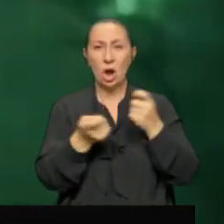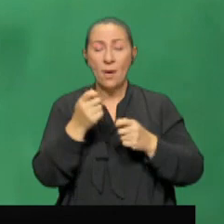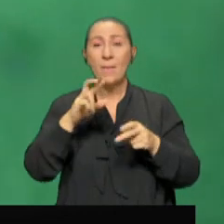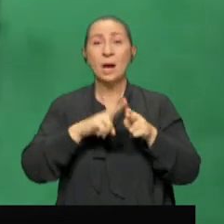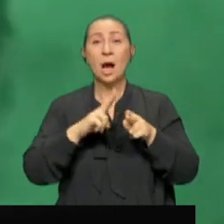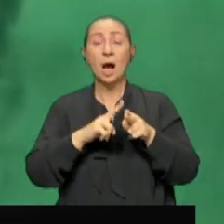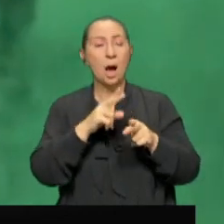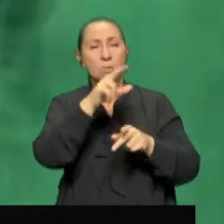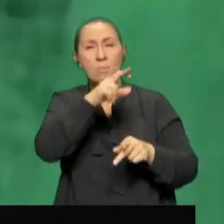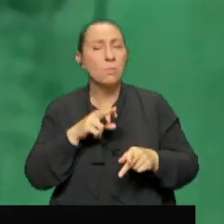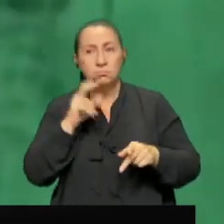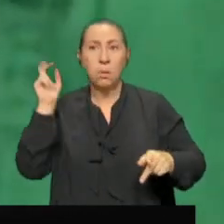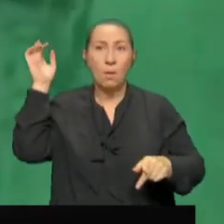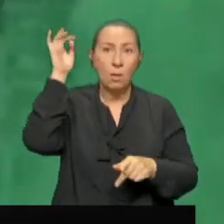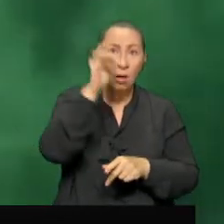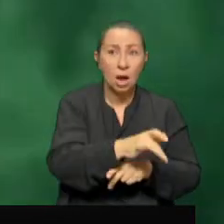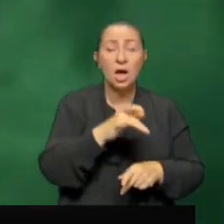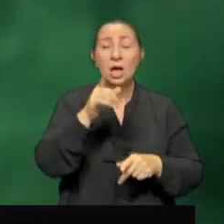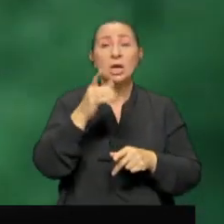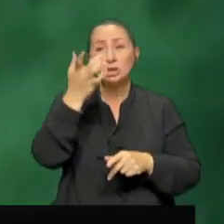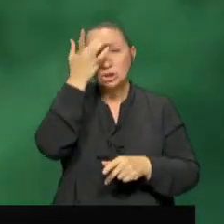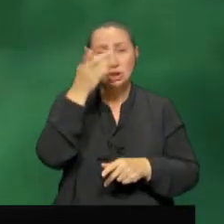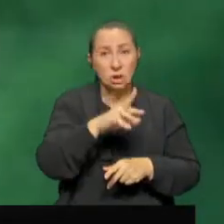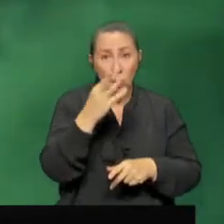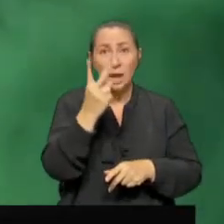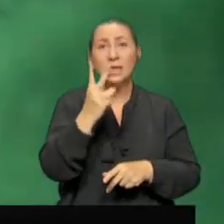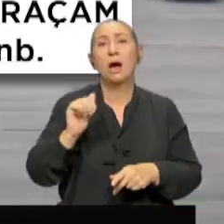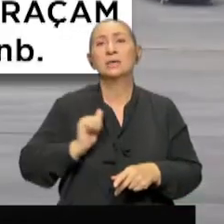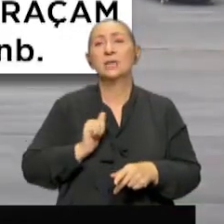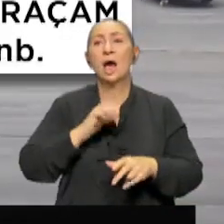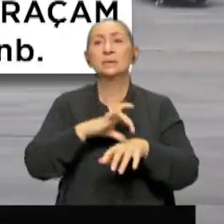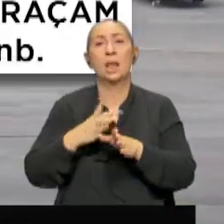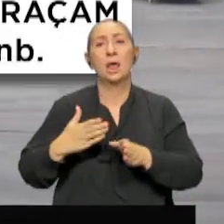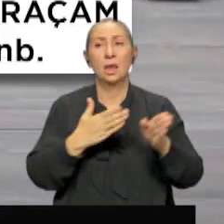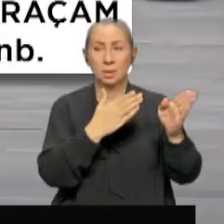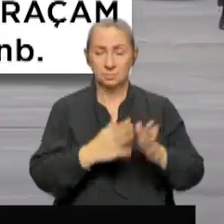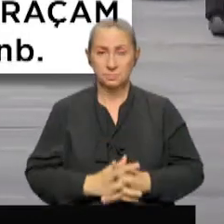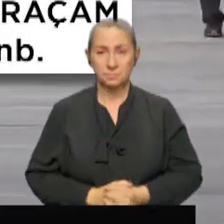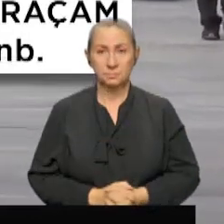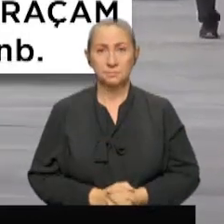üs bölgesine roketle saldırdı. Karaçam şehit düştü, iki asker de yaralandı.